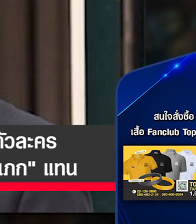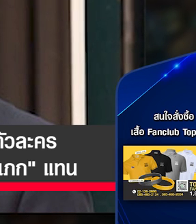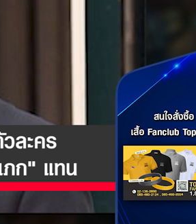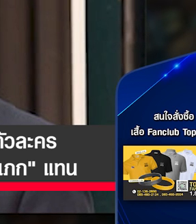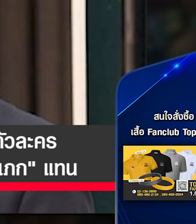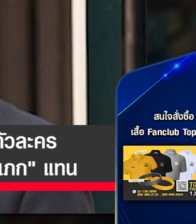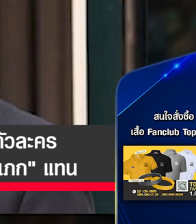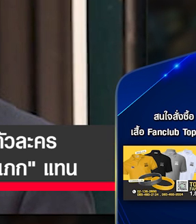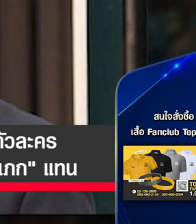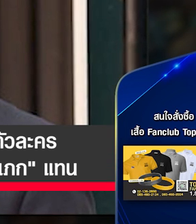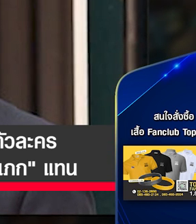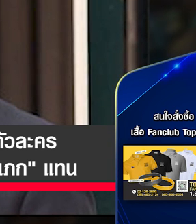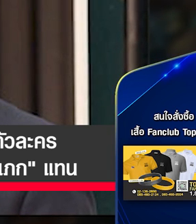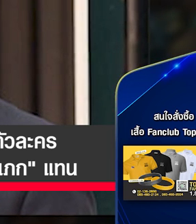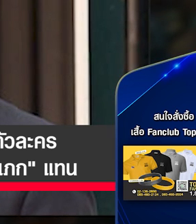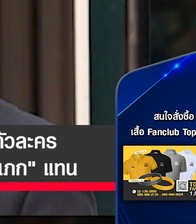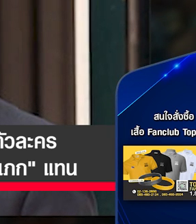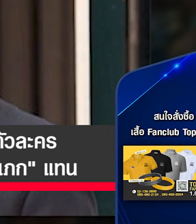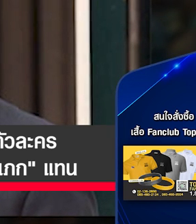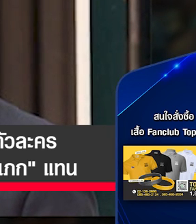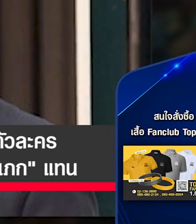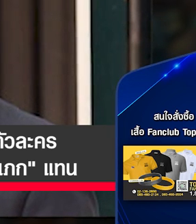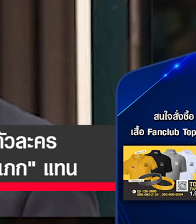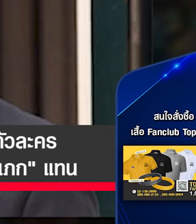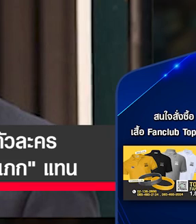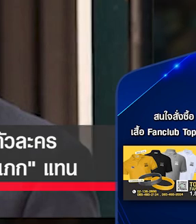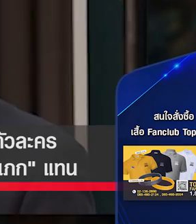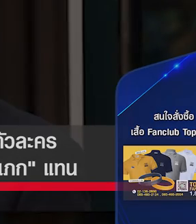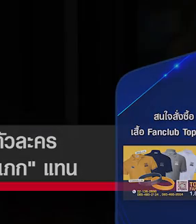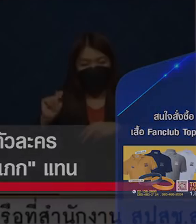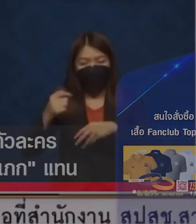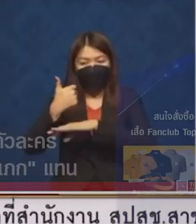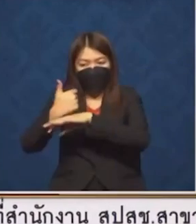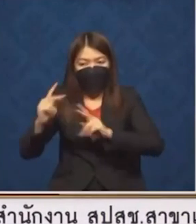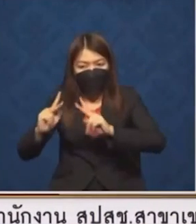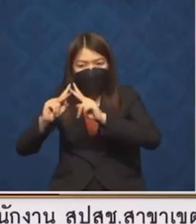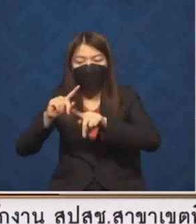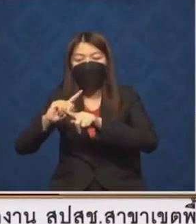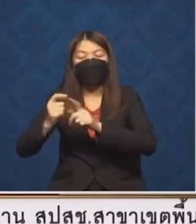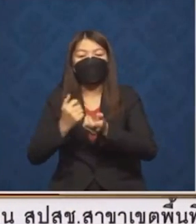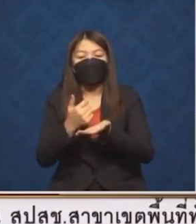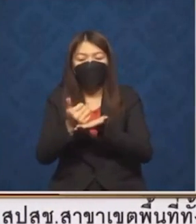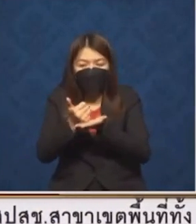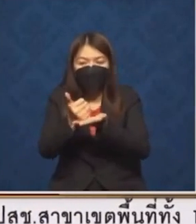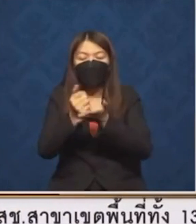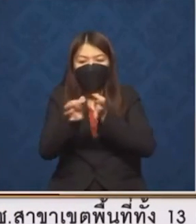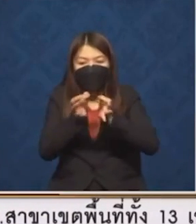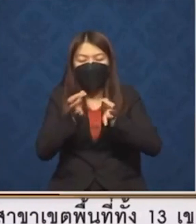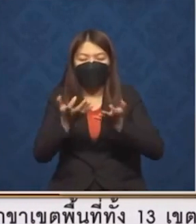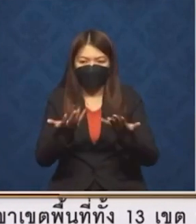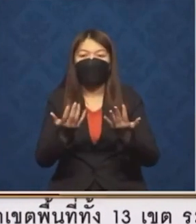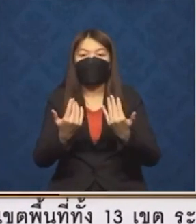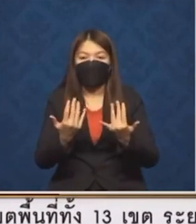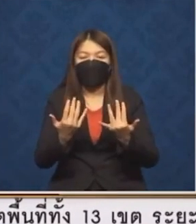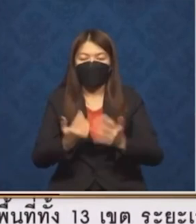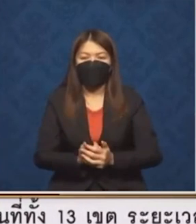นั้นต้องดูตัวละครอื่นด้วยมันถึงจะสำเร็จประเทศไทยใหญ่กว่า เพราะนั้นขอให้เอาข้อมูลไปพูดกันด้วยข้อเท็จจริงแล้วเข้าใจซึ่งกันและกัน